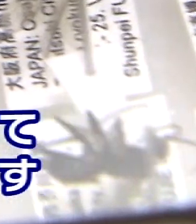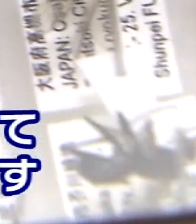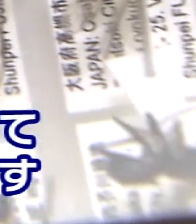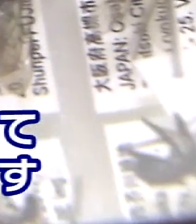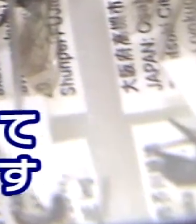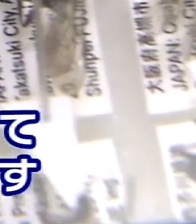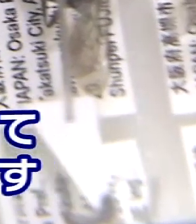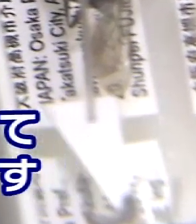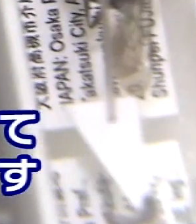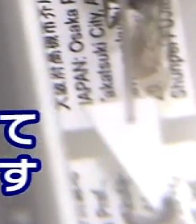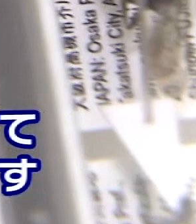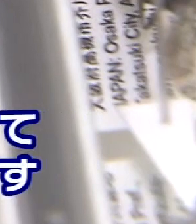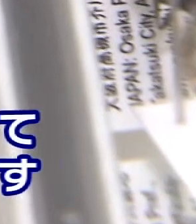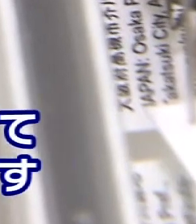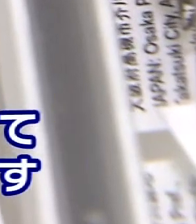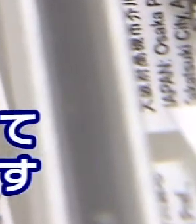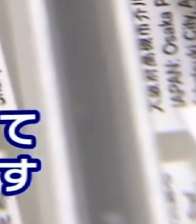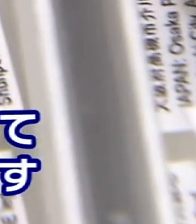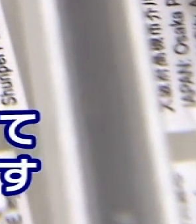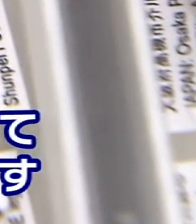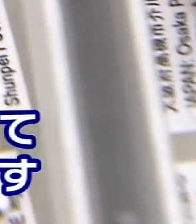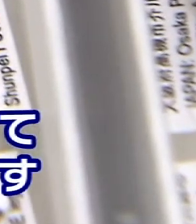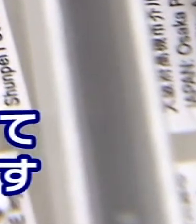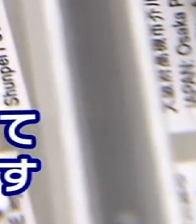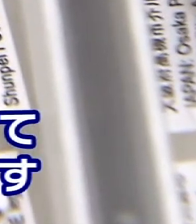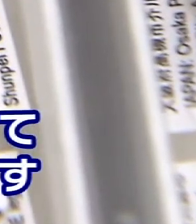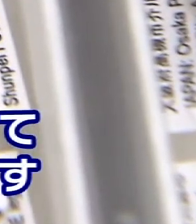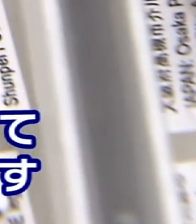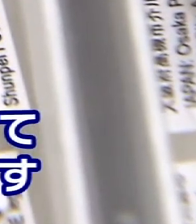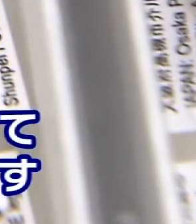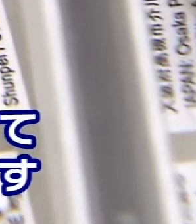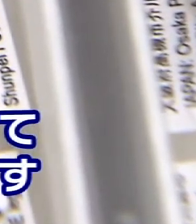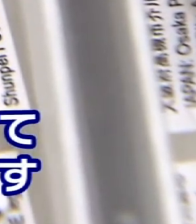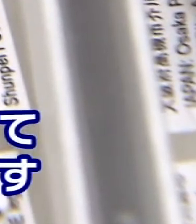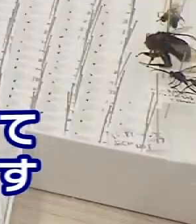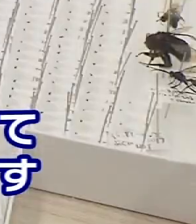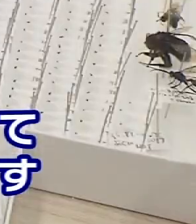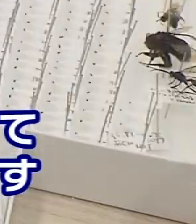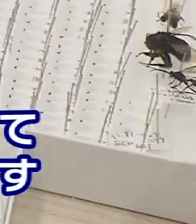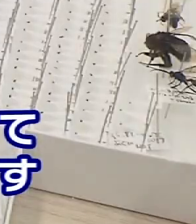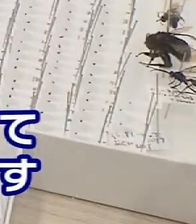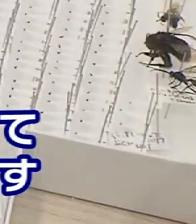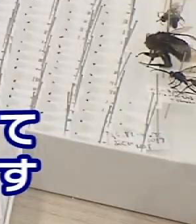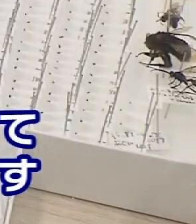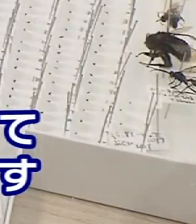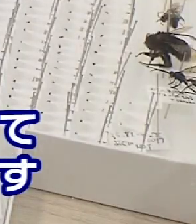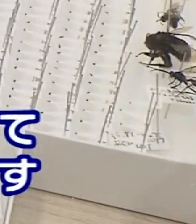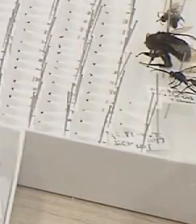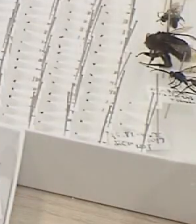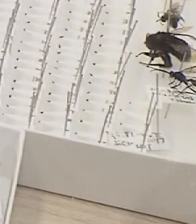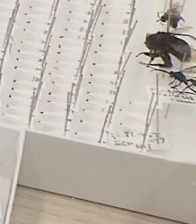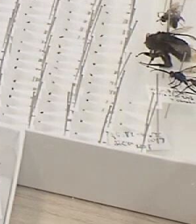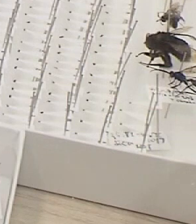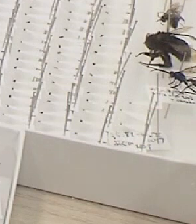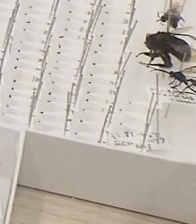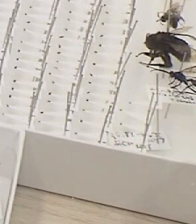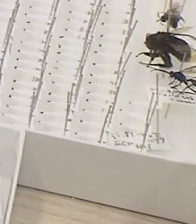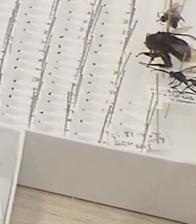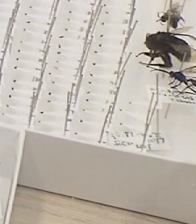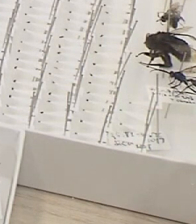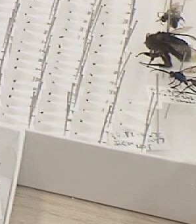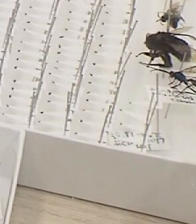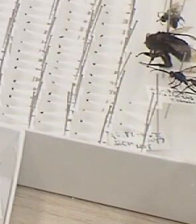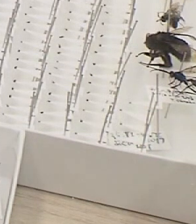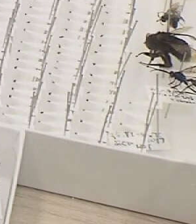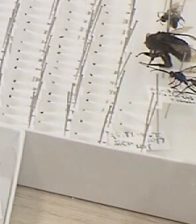で三角台紙に貼って標本化する、とても緻密な作業になります。 標本があって初